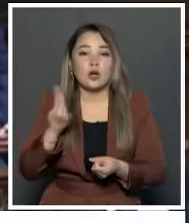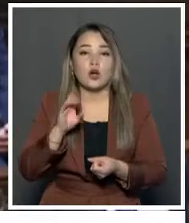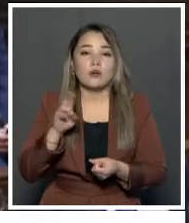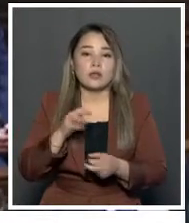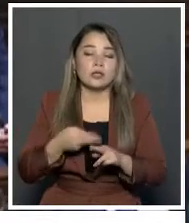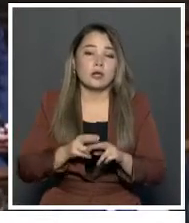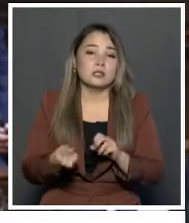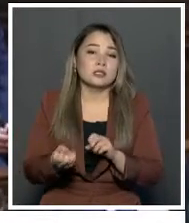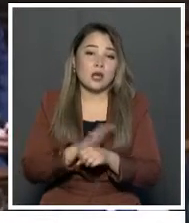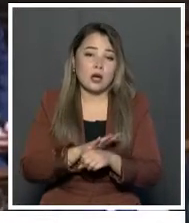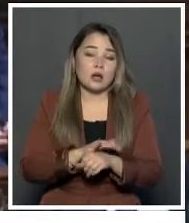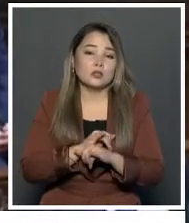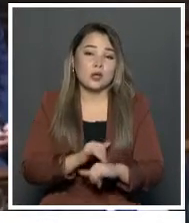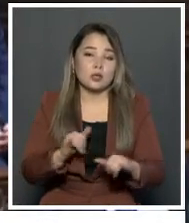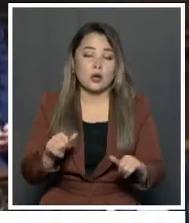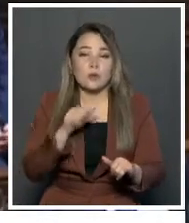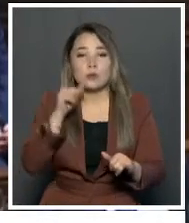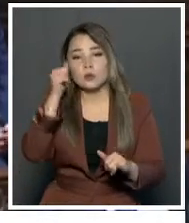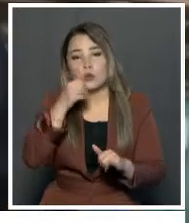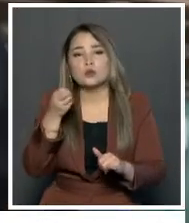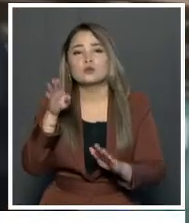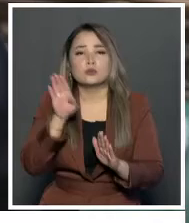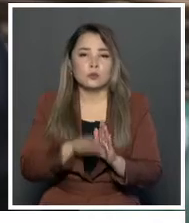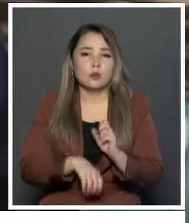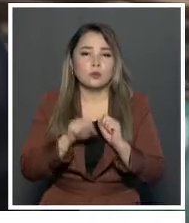кезеңі алдыңғы жылдағыдай өрши түсуі мүмкін.